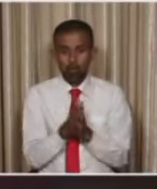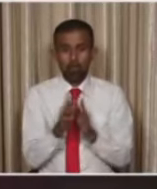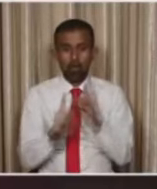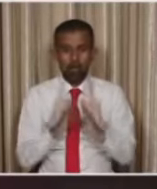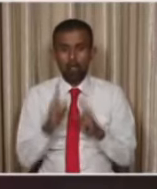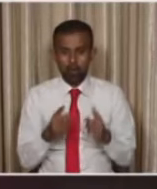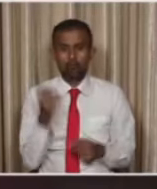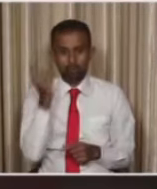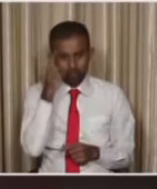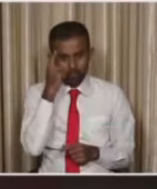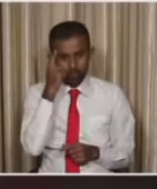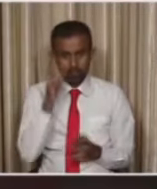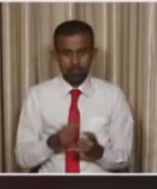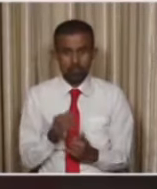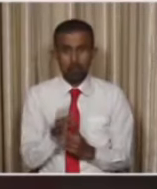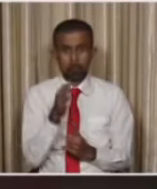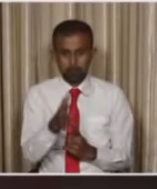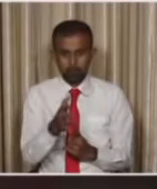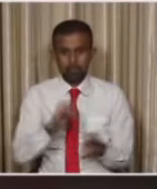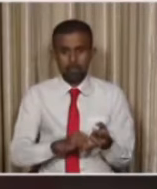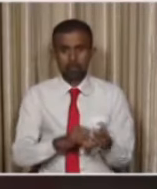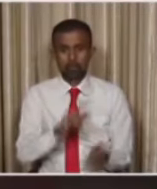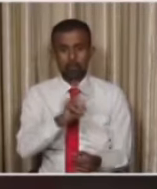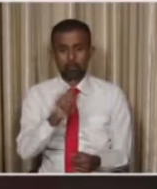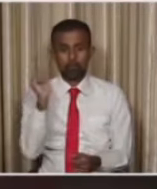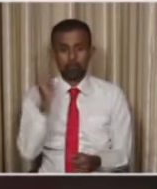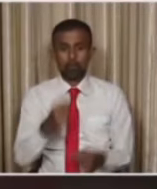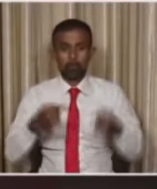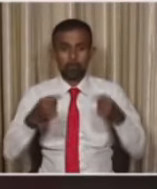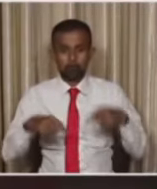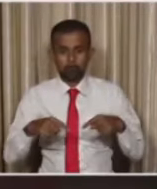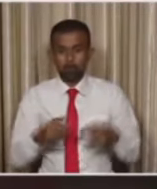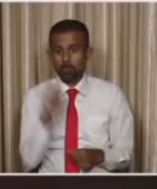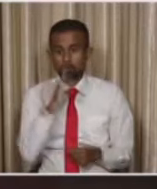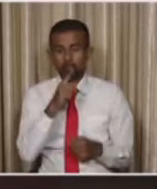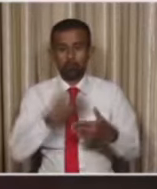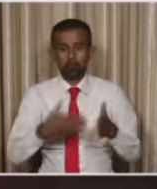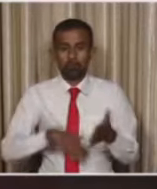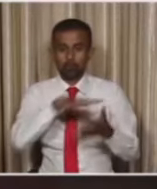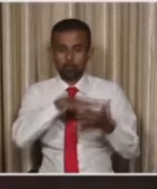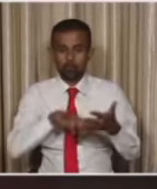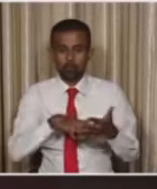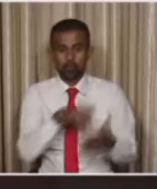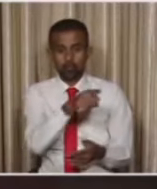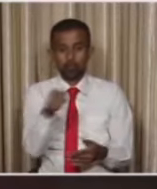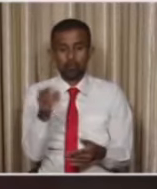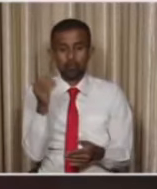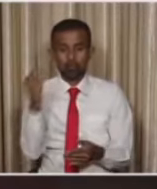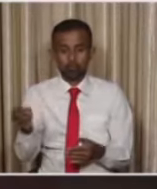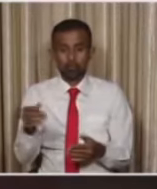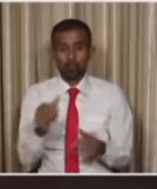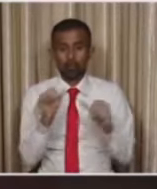වෙලා තියෙනවා. ඒ නිසා සජිත් ප්‍රේමදාසතුමා සැප්තැම්බර් 21 වෙනිදා දිනුවට පස්සේ කරන පළවෙනි කැබිනට් පේපර් එක තමයි ඔය හාදේන්ට දුණු අර